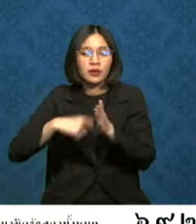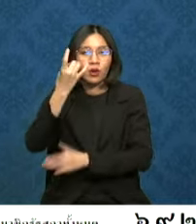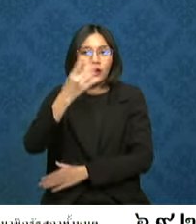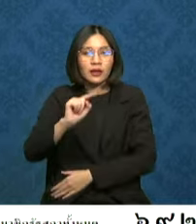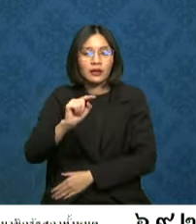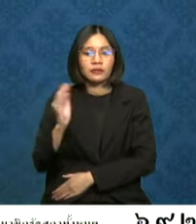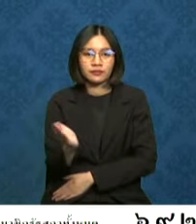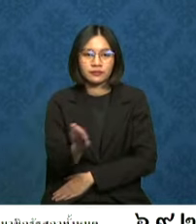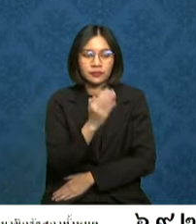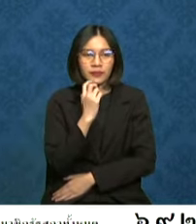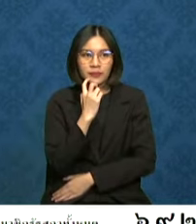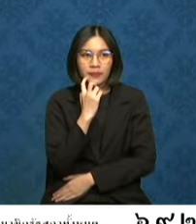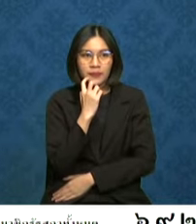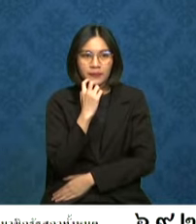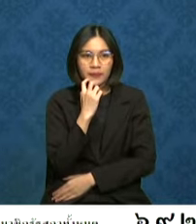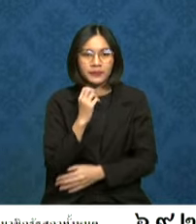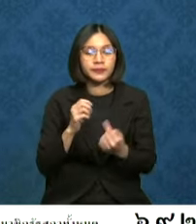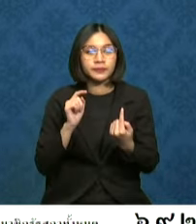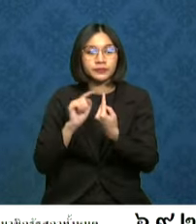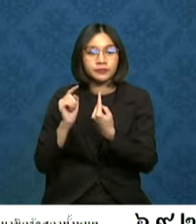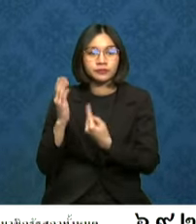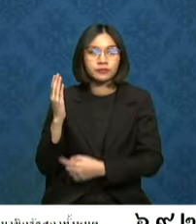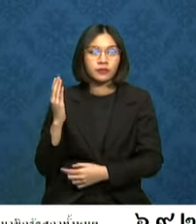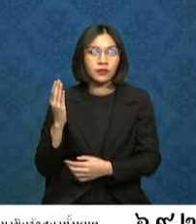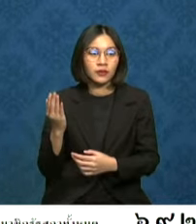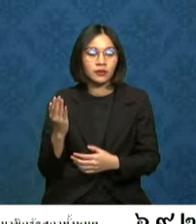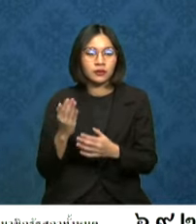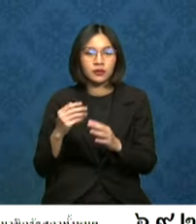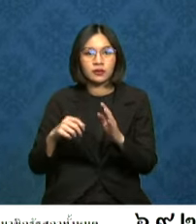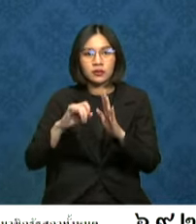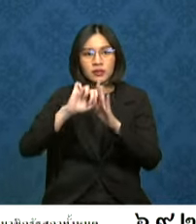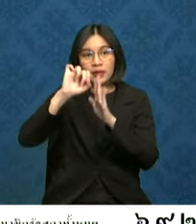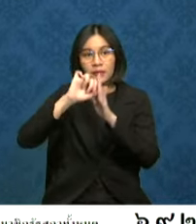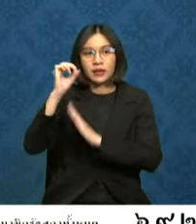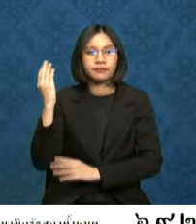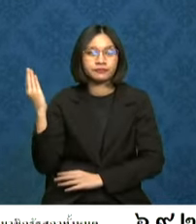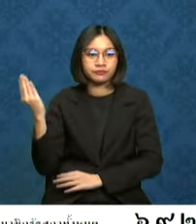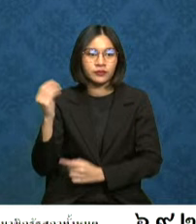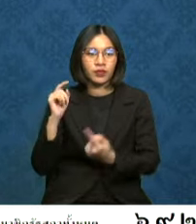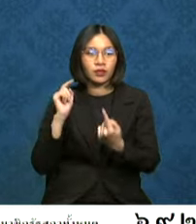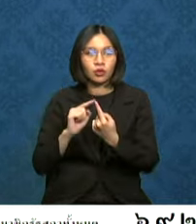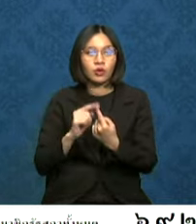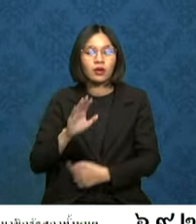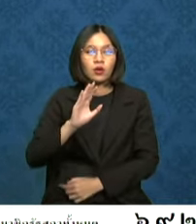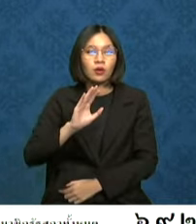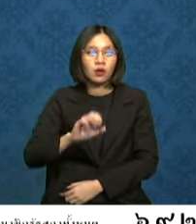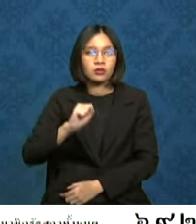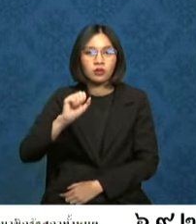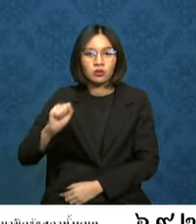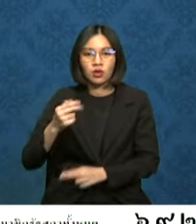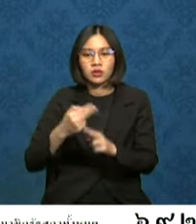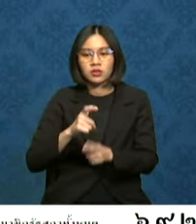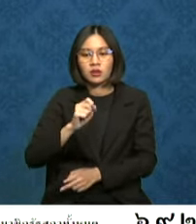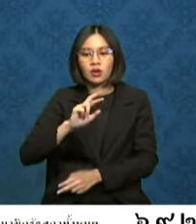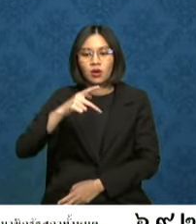อีตัอย่างนคร่านประทานครับ้านลินหลวงหมู่ที่ 3 ตำบนเมืองนะอาเพอเชียดาวจงหวดเชียงให่เป็นพนที่ของสอ ๆ ออรพั